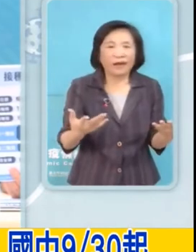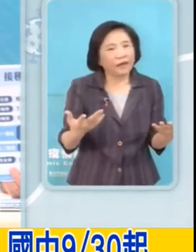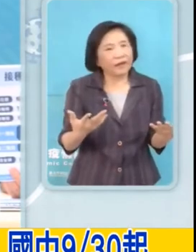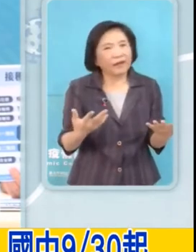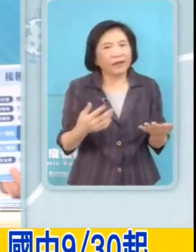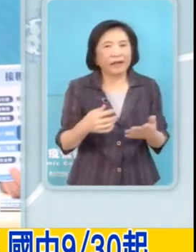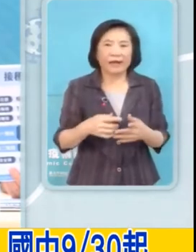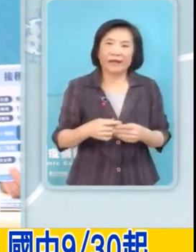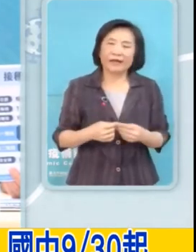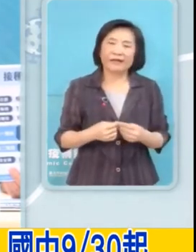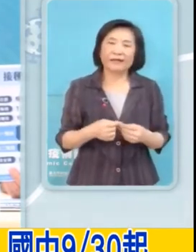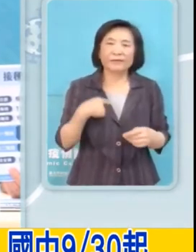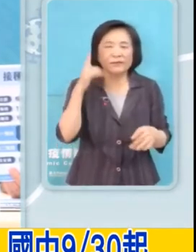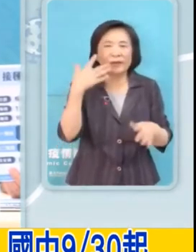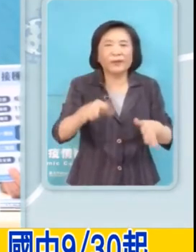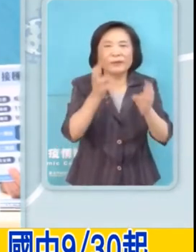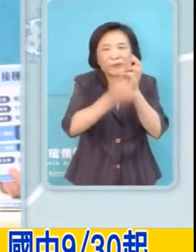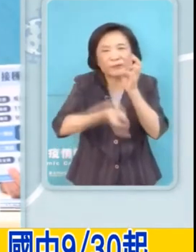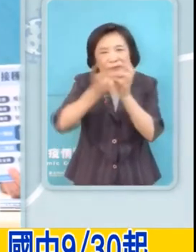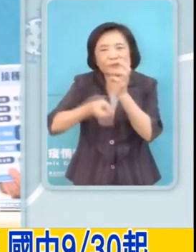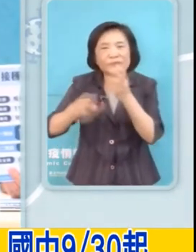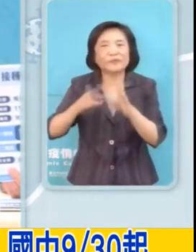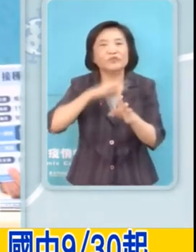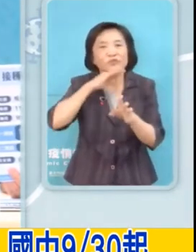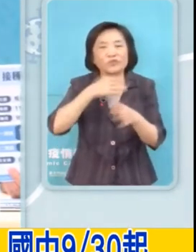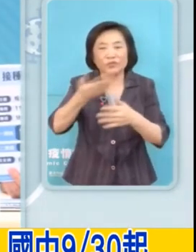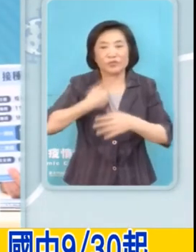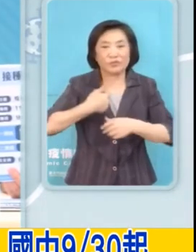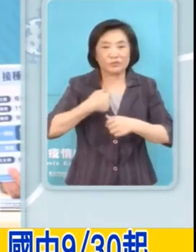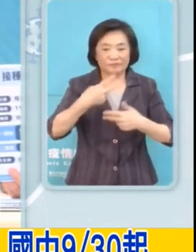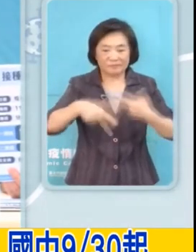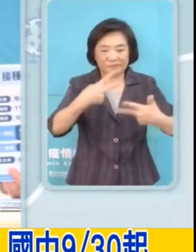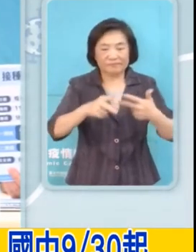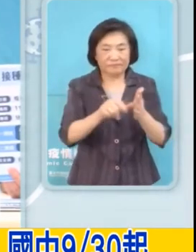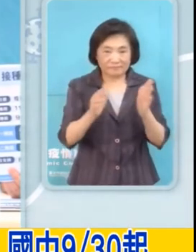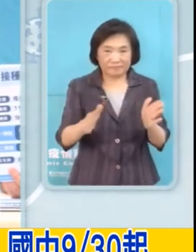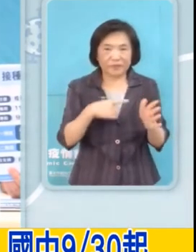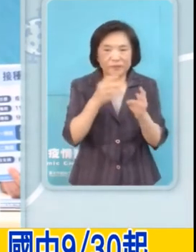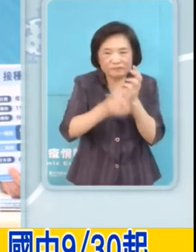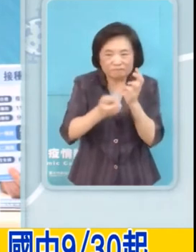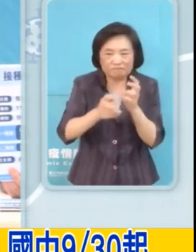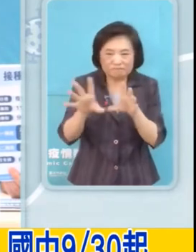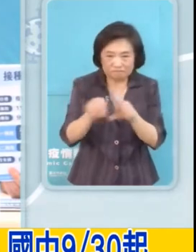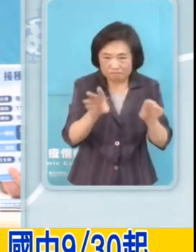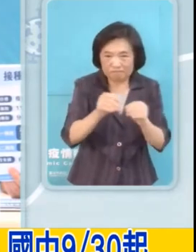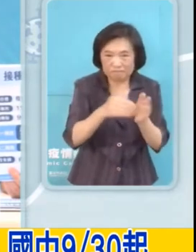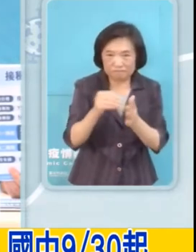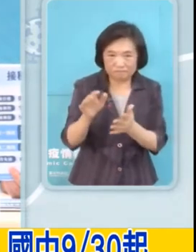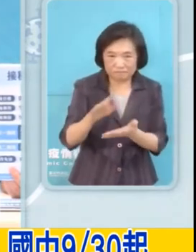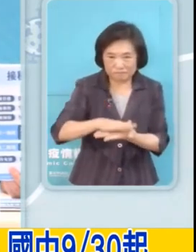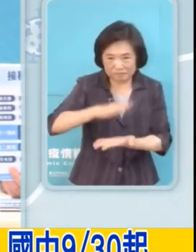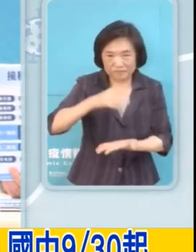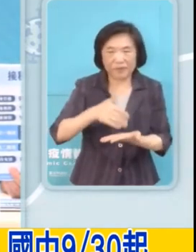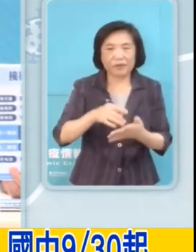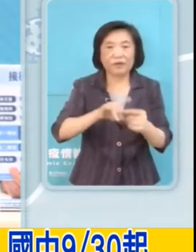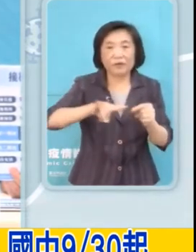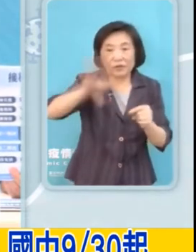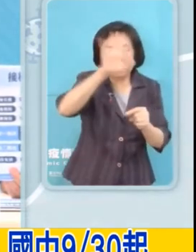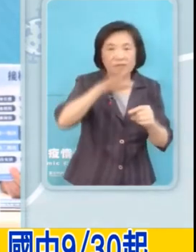哦，所以很多细节的哦，那所以给我们两个礼拜的时间把这些细节全部弄起来。那原则上我们就是高